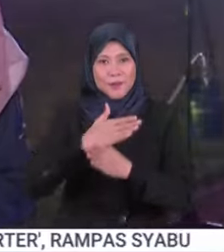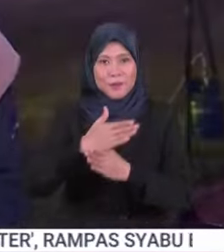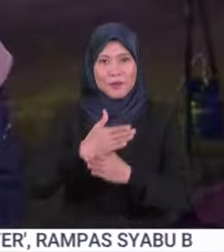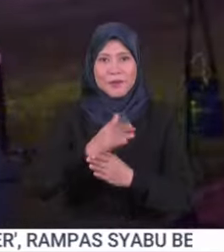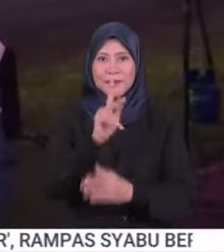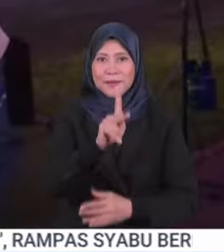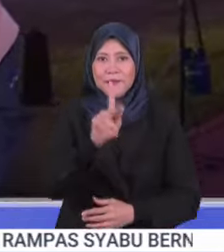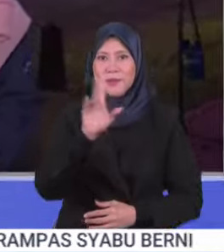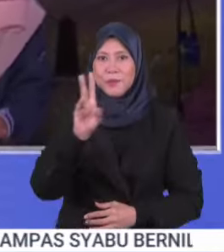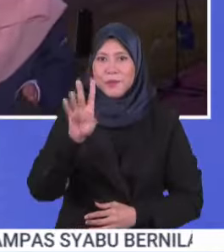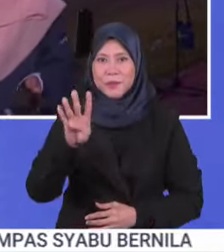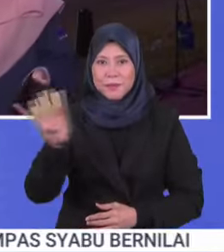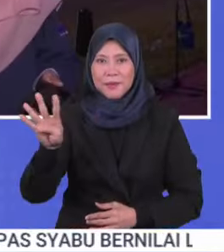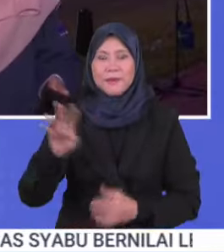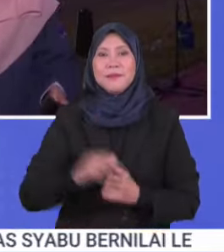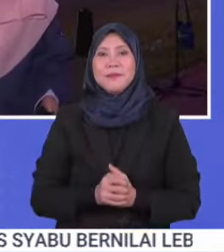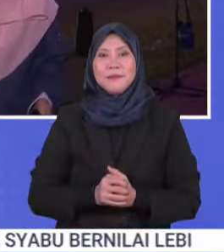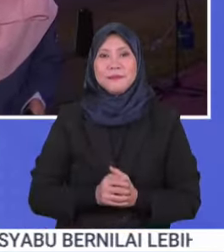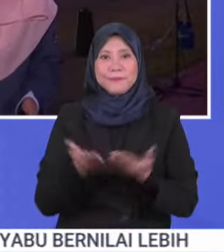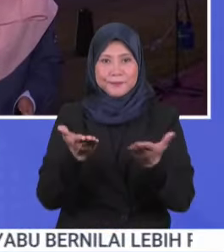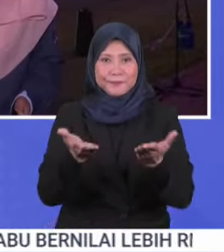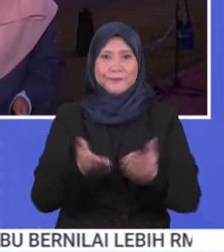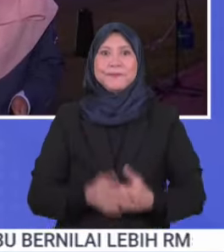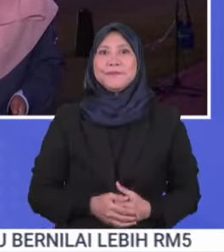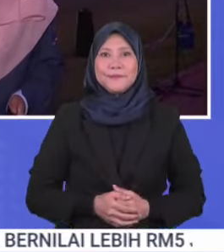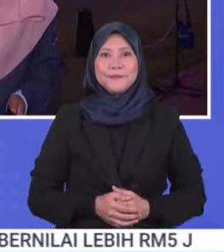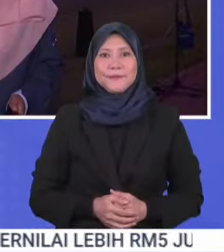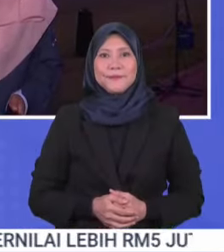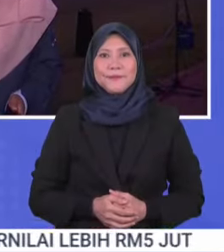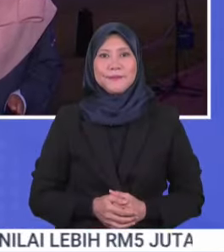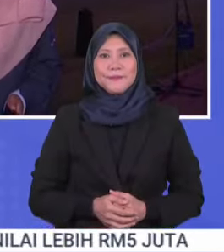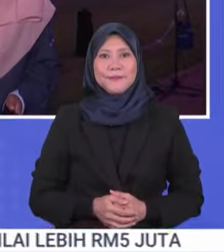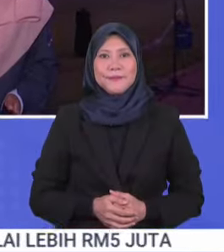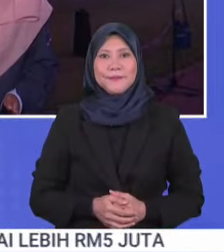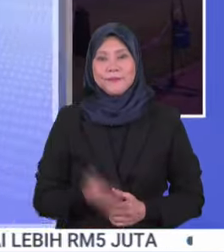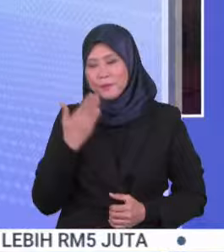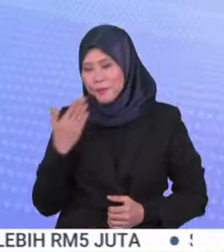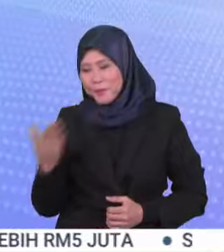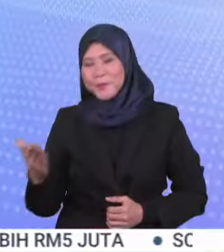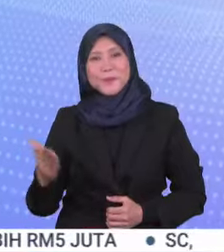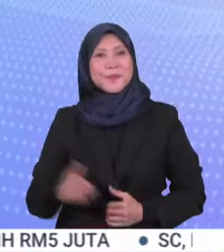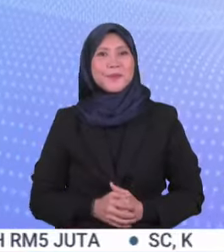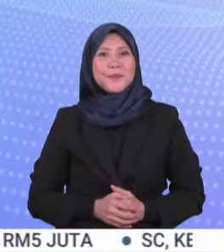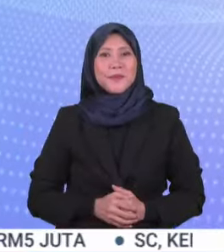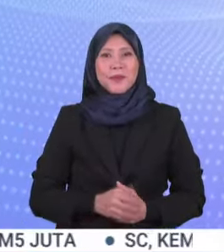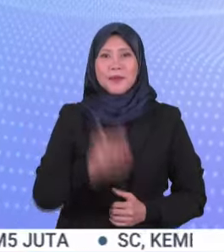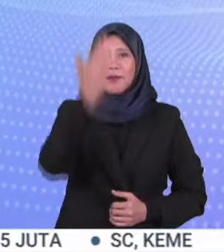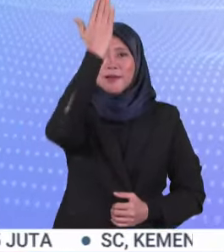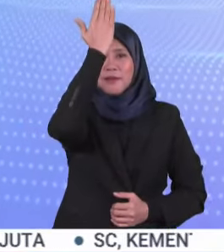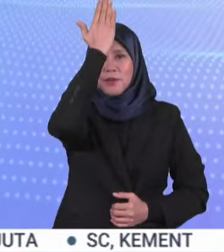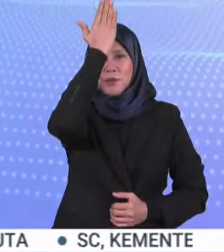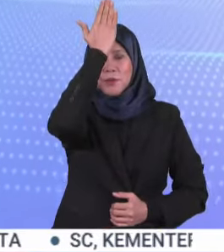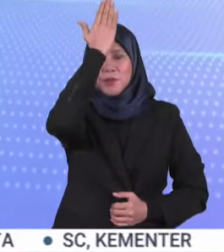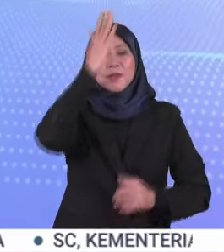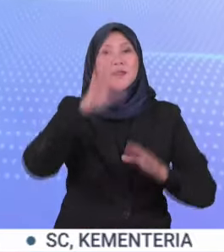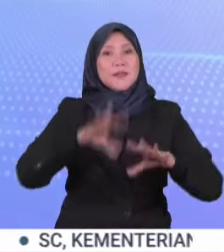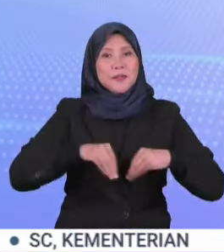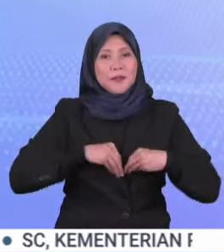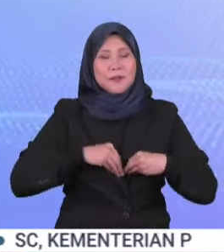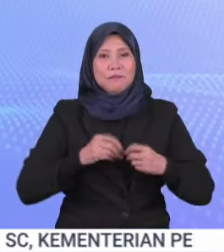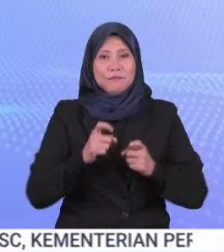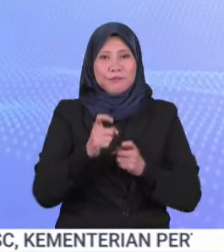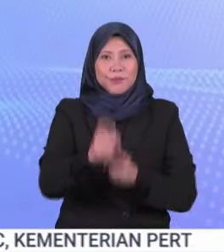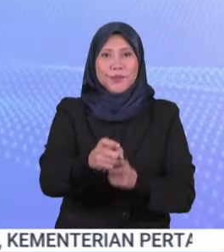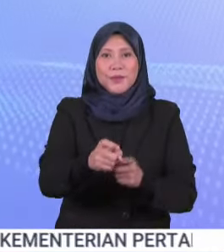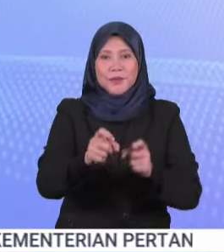untuk Kanta 744. Kembali pada anda, silakan. Terima kasih Siti Jamilah. Yang di-Pertuan Agong berkenan kurniakan